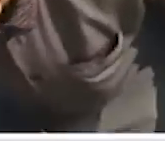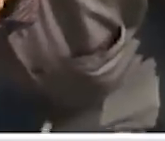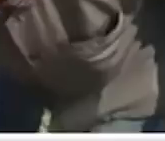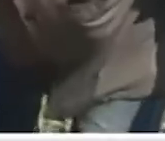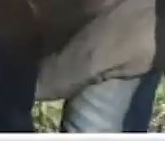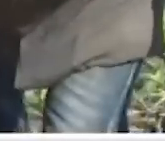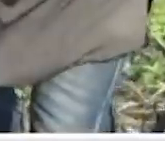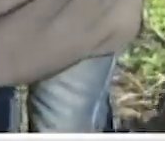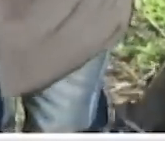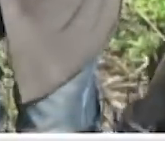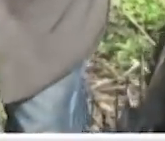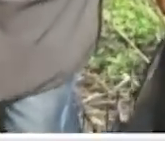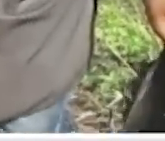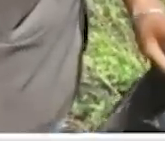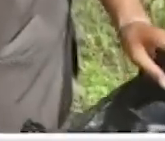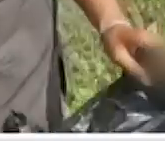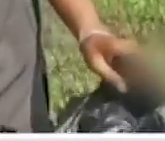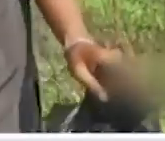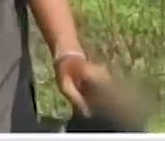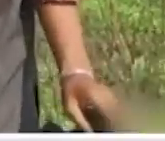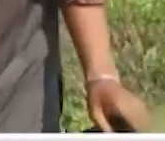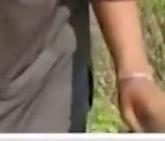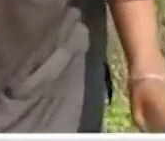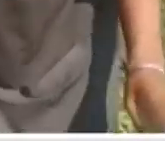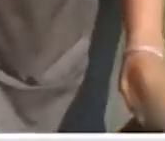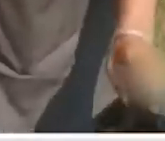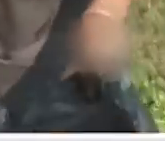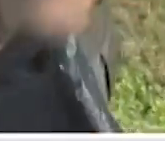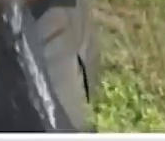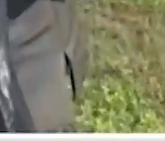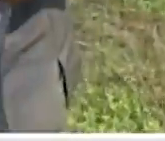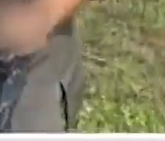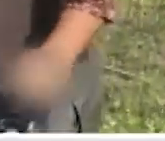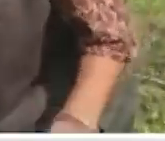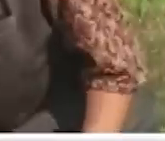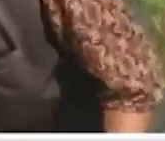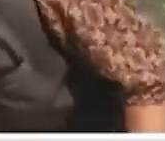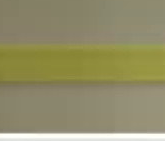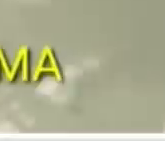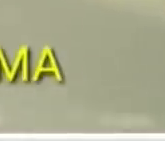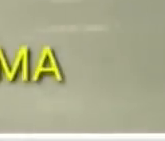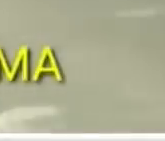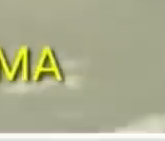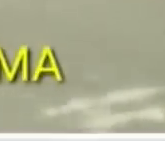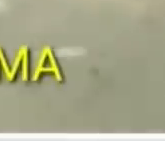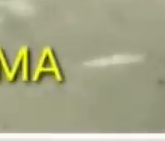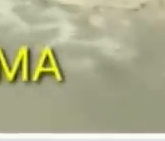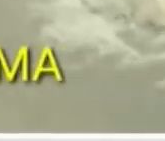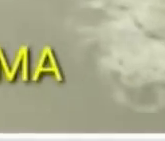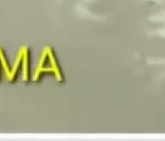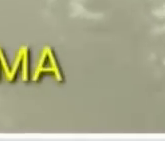Nah, dalam hal adanya peristiwa yang sejenis, mungkin para pembuat konten